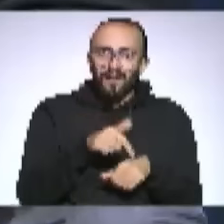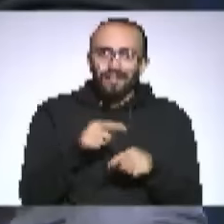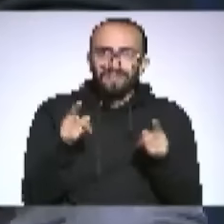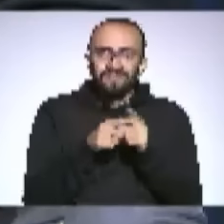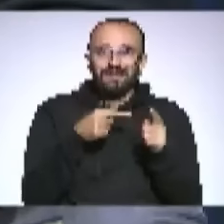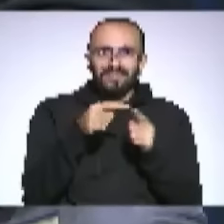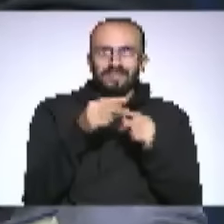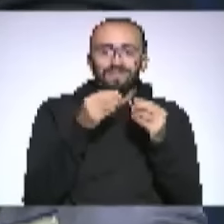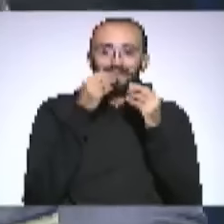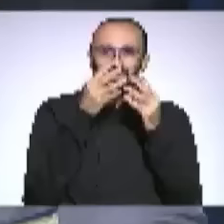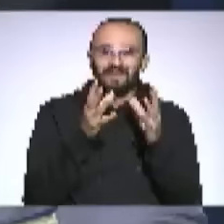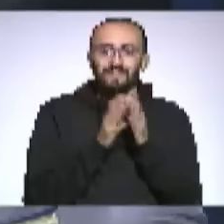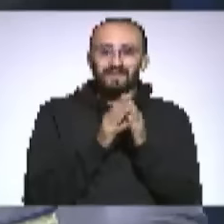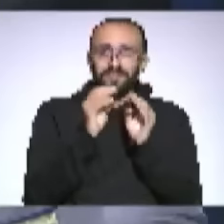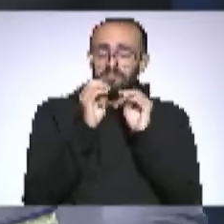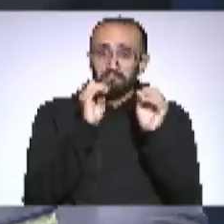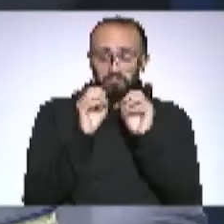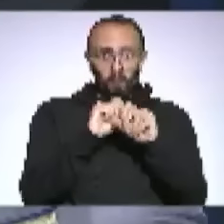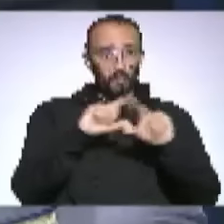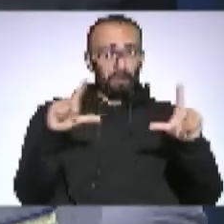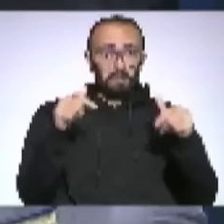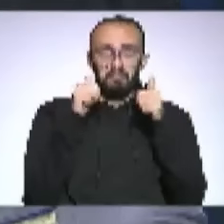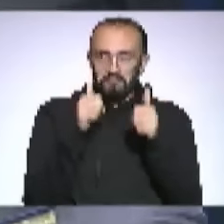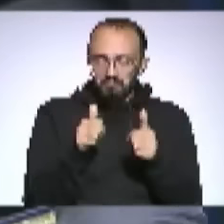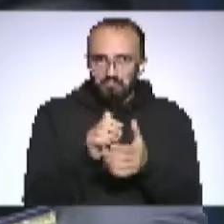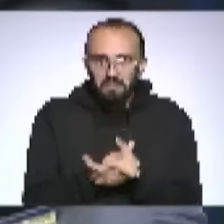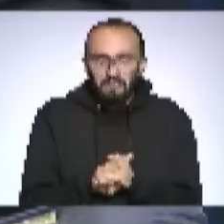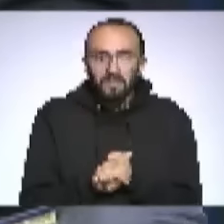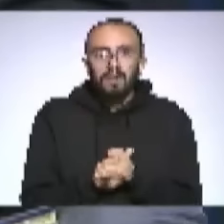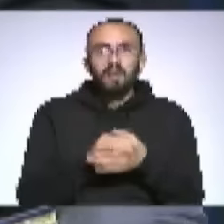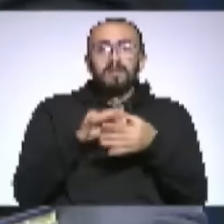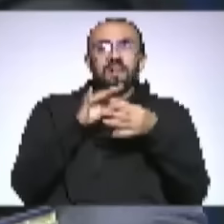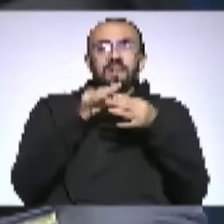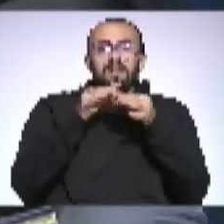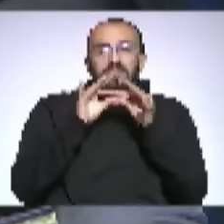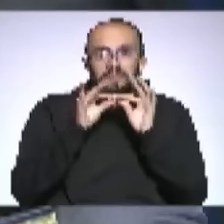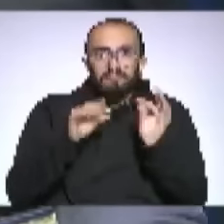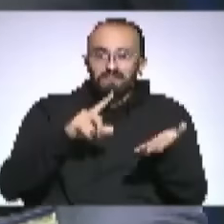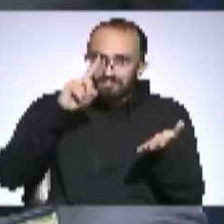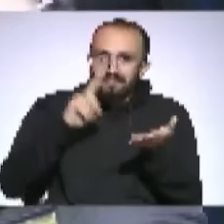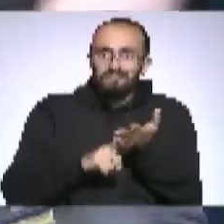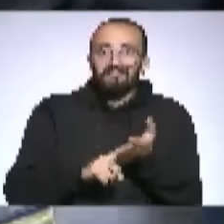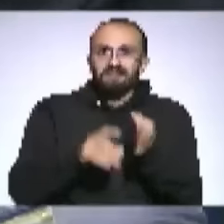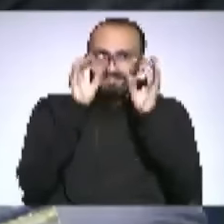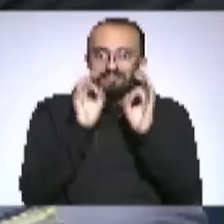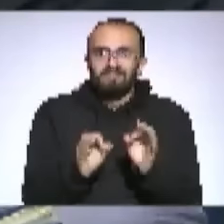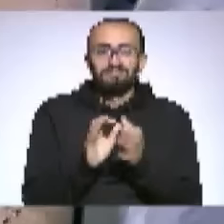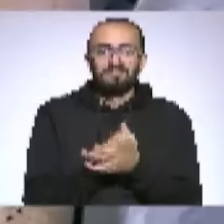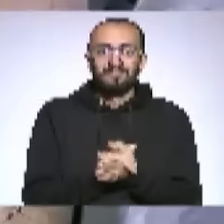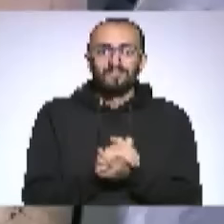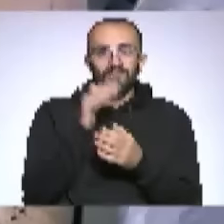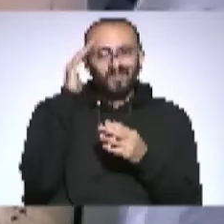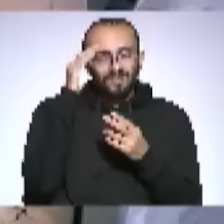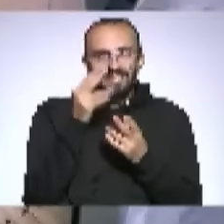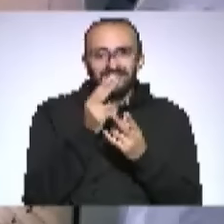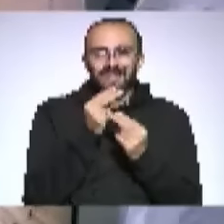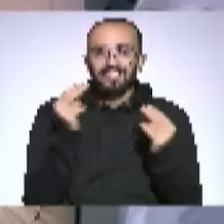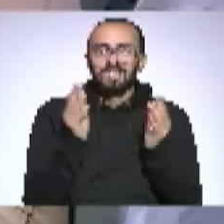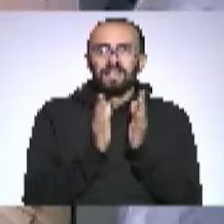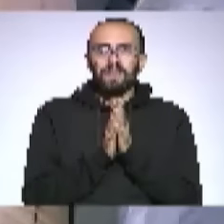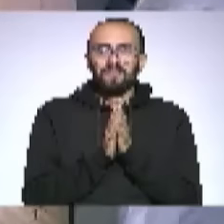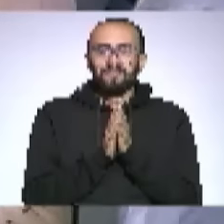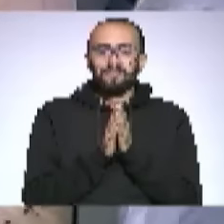الحلقه وعلى كل الردود المقنعه اللي فيها تفاصيل مهمه جدا حاسمه جدا بشكرك جزيلا وبشكرك